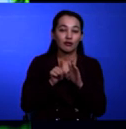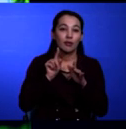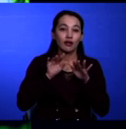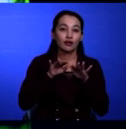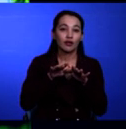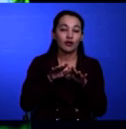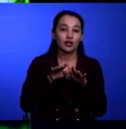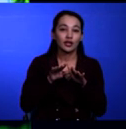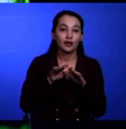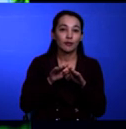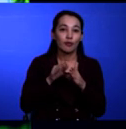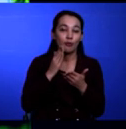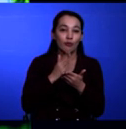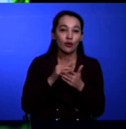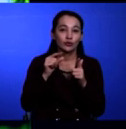qo'ying.